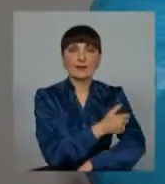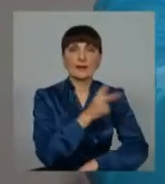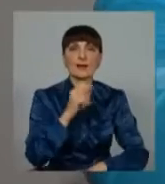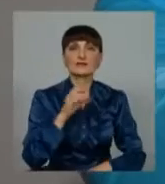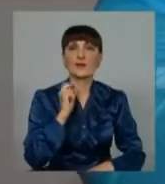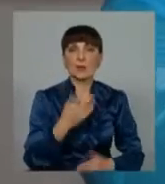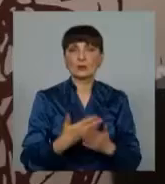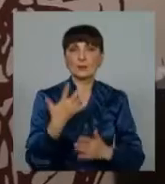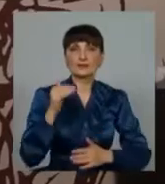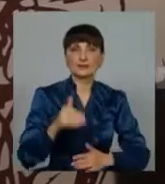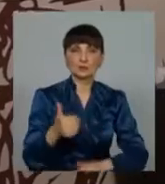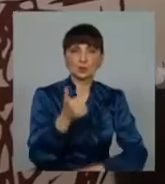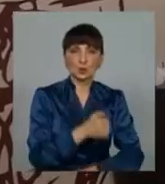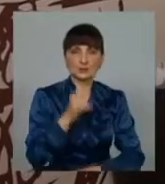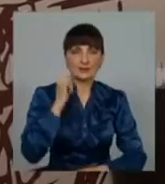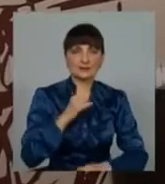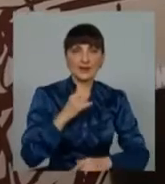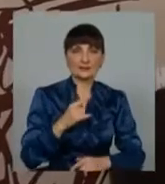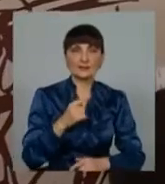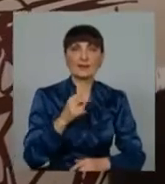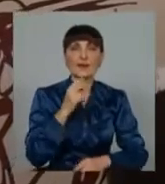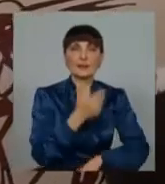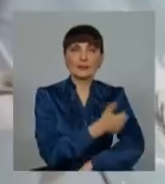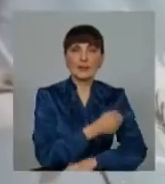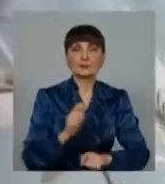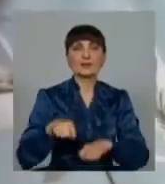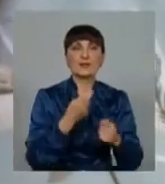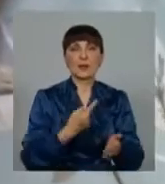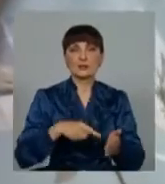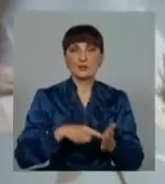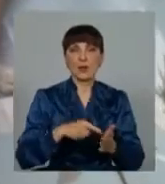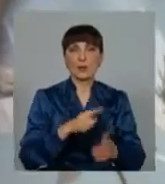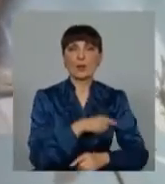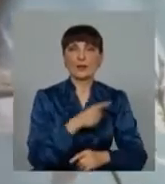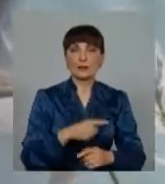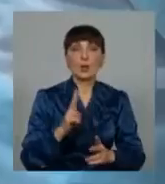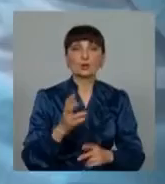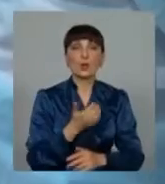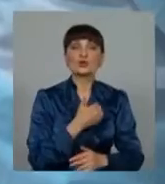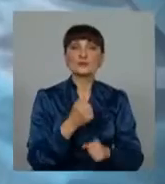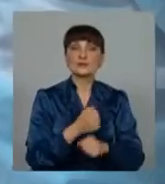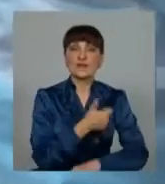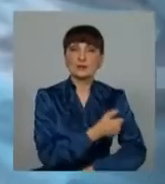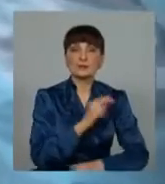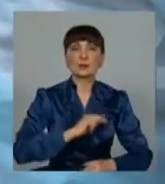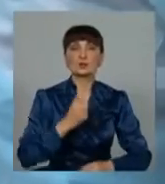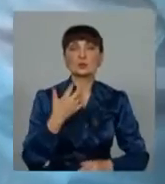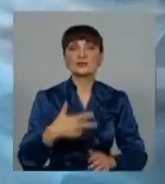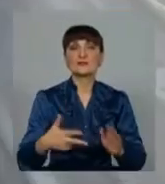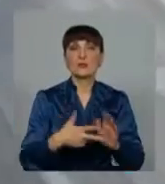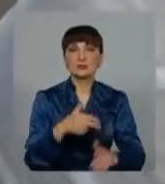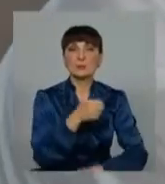«КазВак». Около 5000 доз казахстанского препарата передали городским поликлиникам. Для тех, кто хочет сделать вакцину, работают